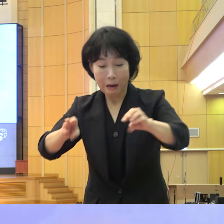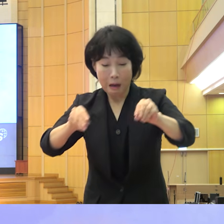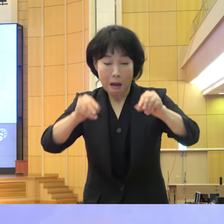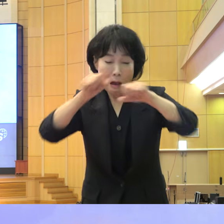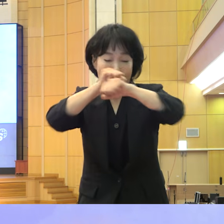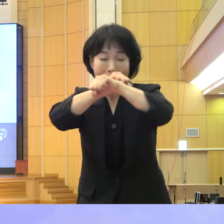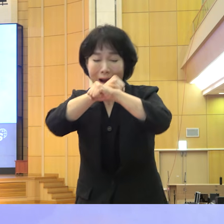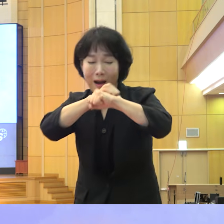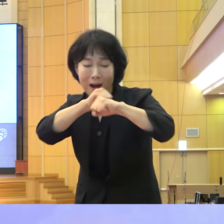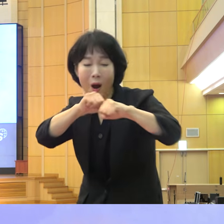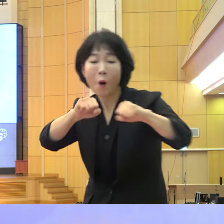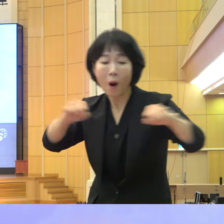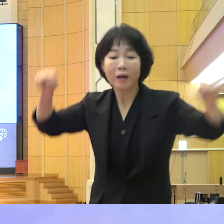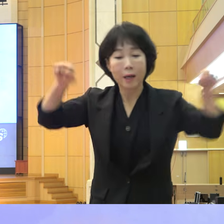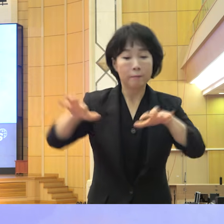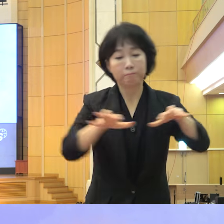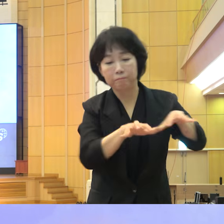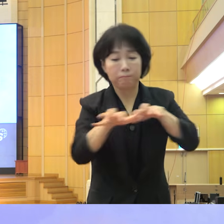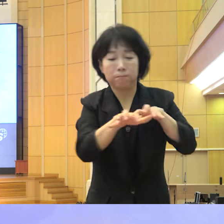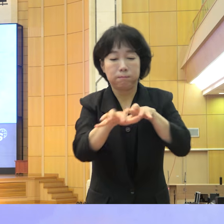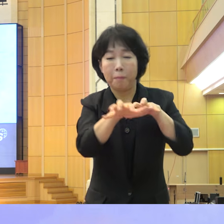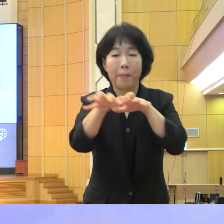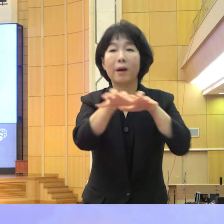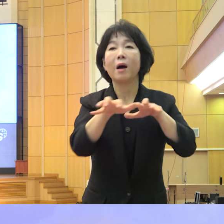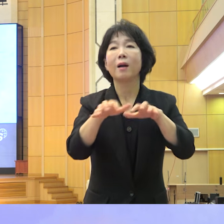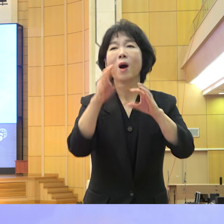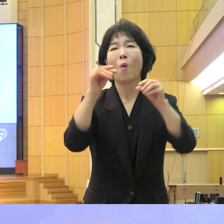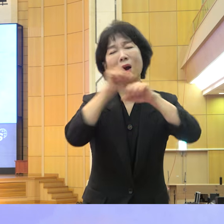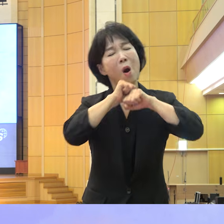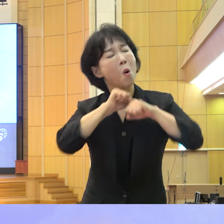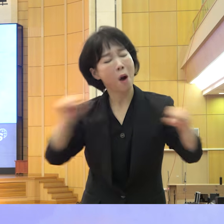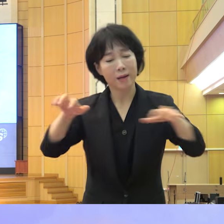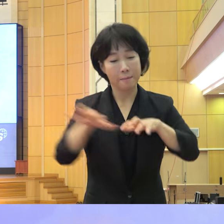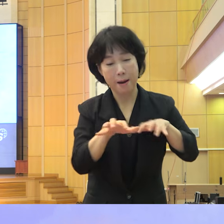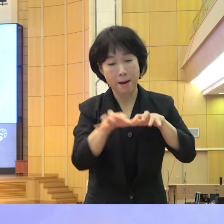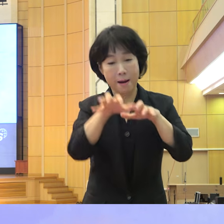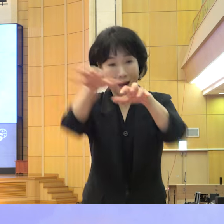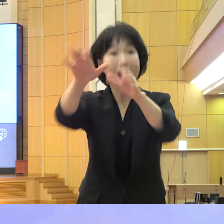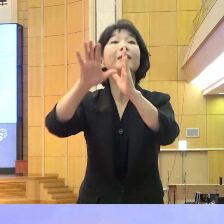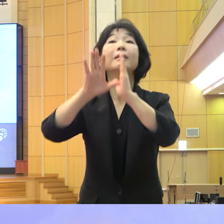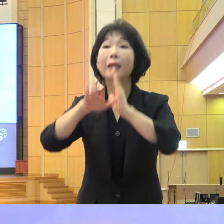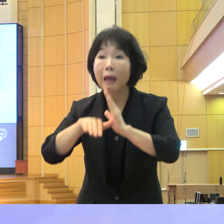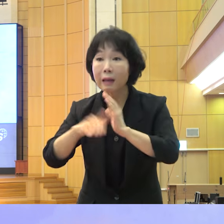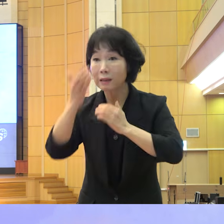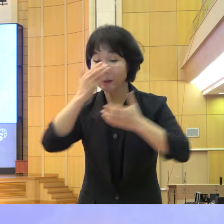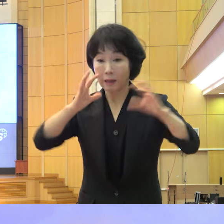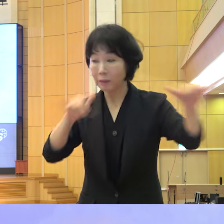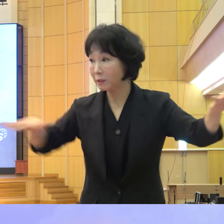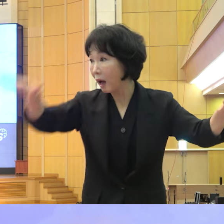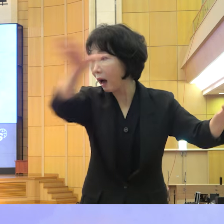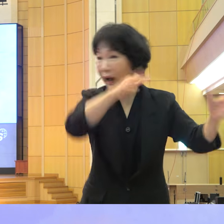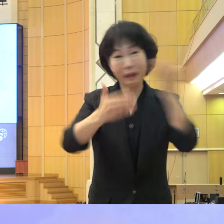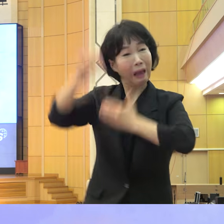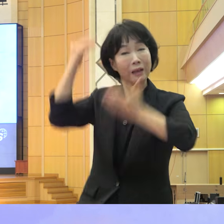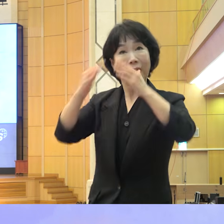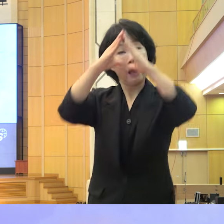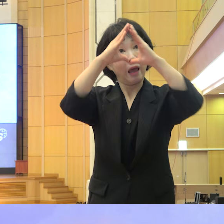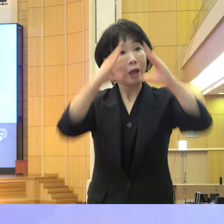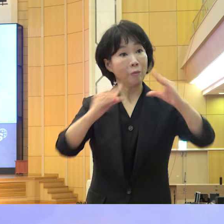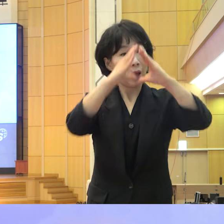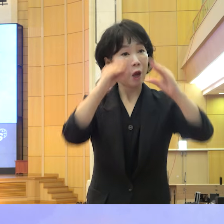광야에 거류할 때, 이 말은 광야에 거할 때 이스라엘 백성들이